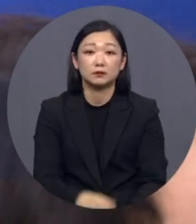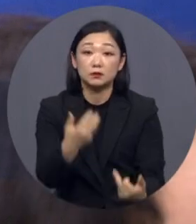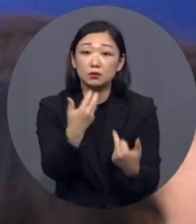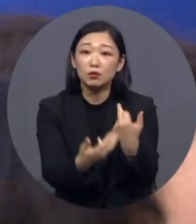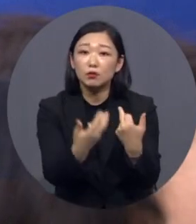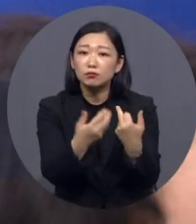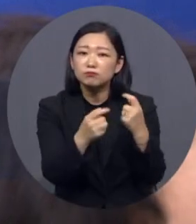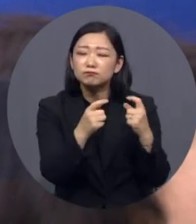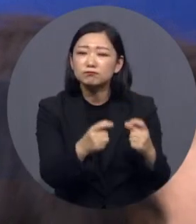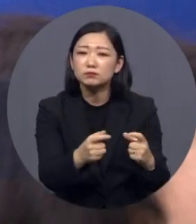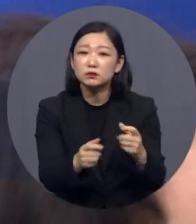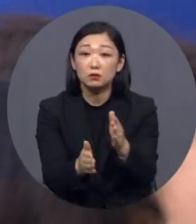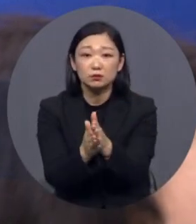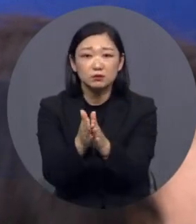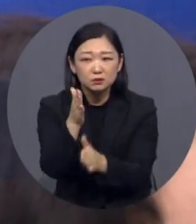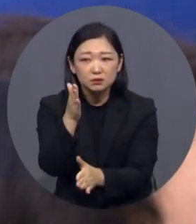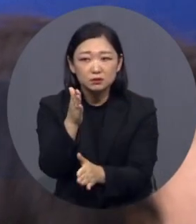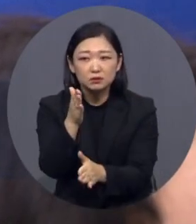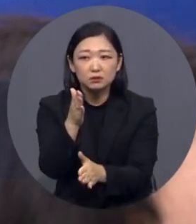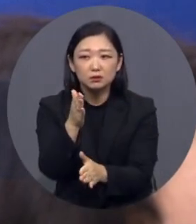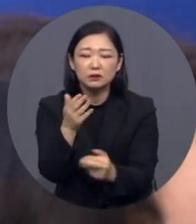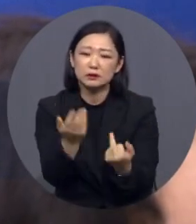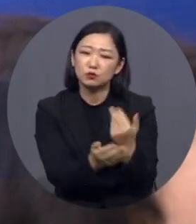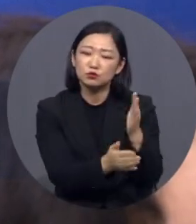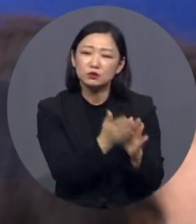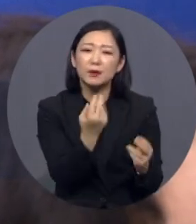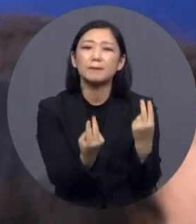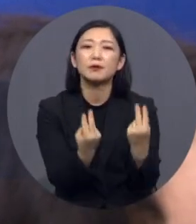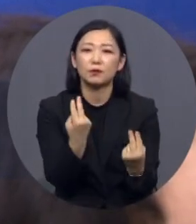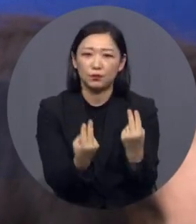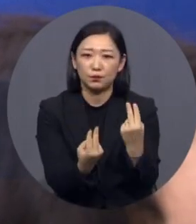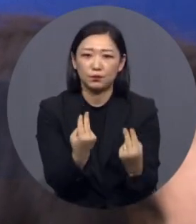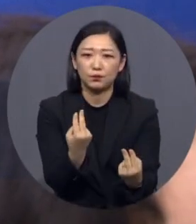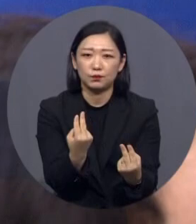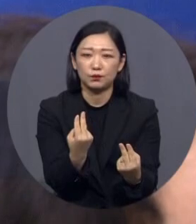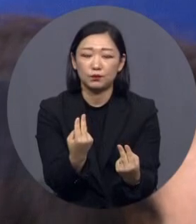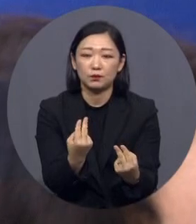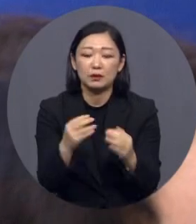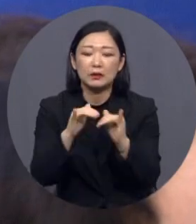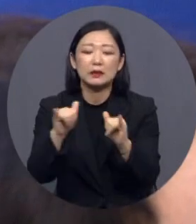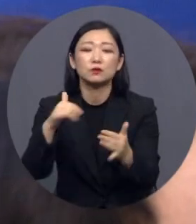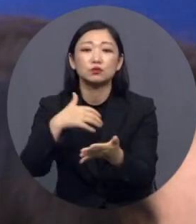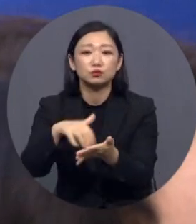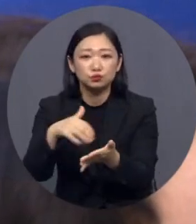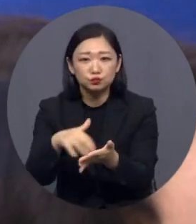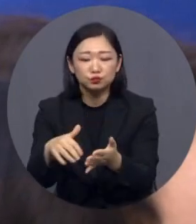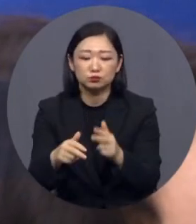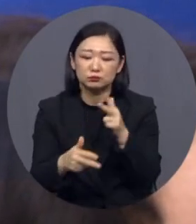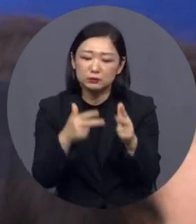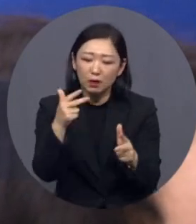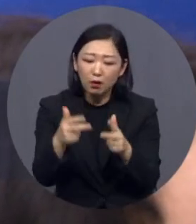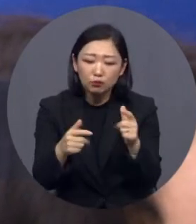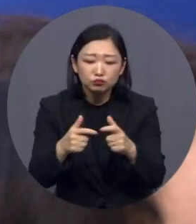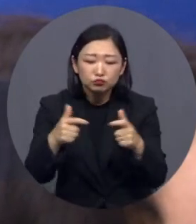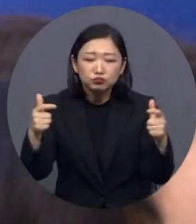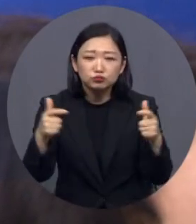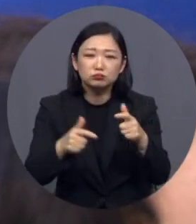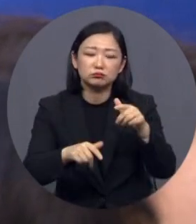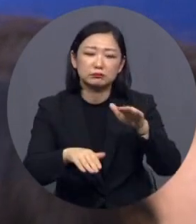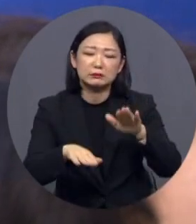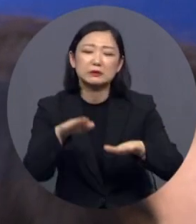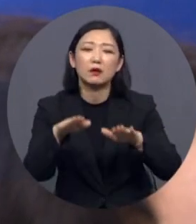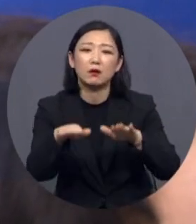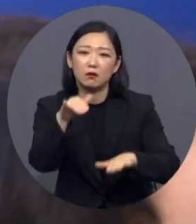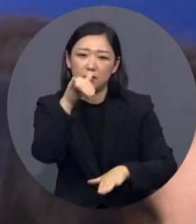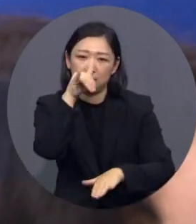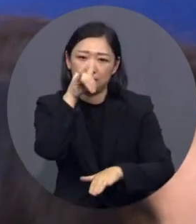지역 동지역 같은 경우는 제주시와 비교해서 그 인구수와 그다음에 사업 규모에서 상당히 작은